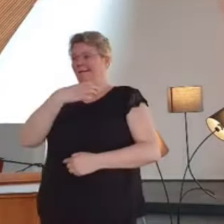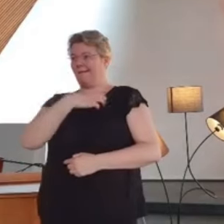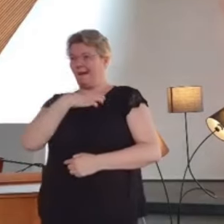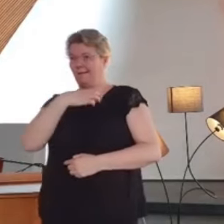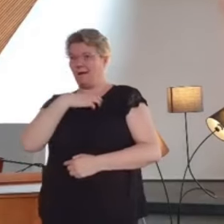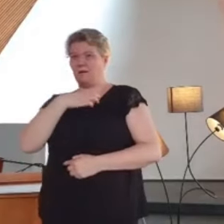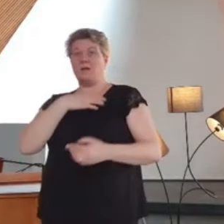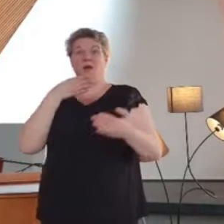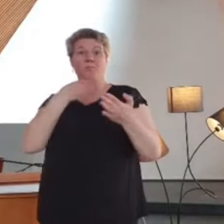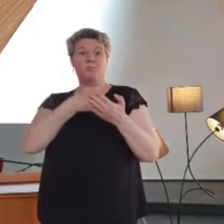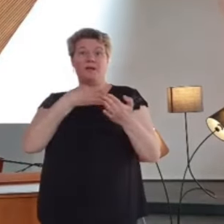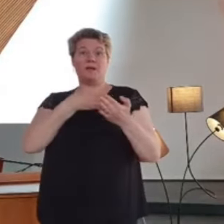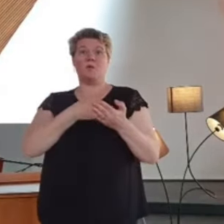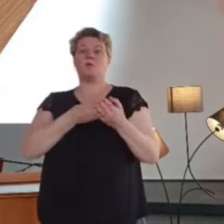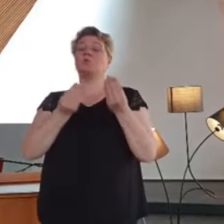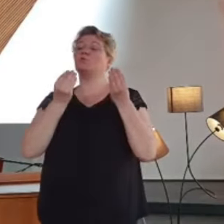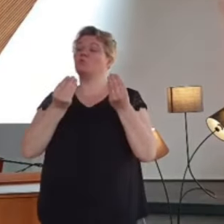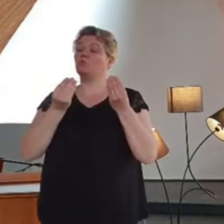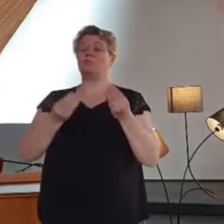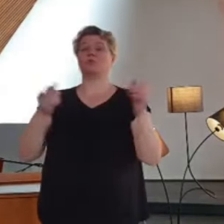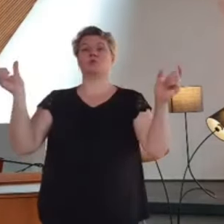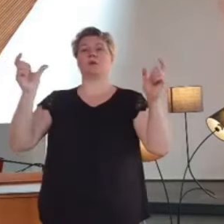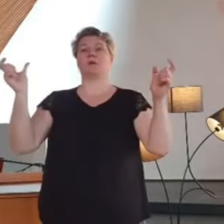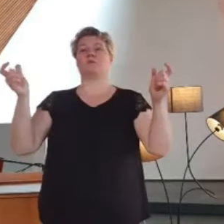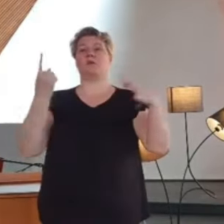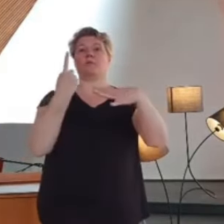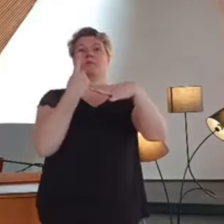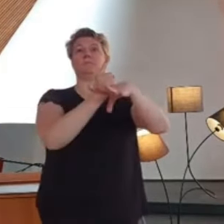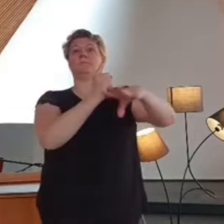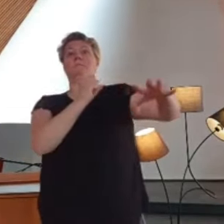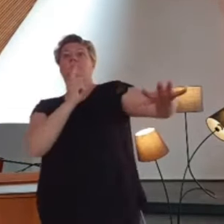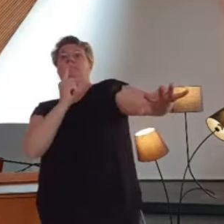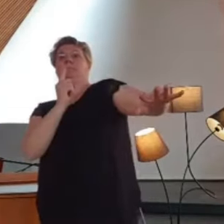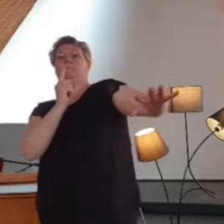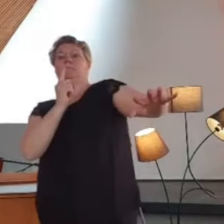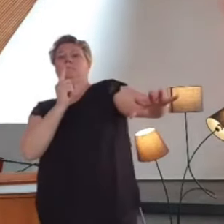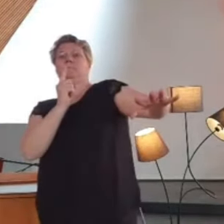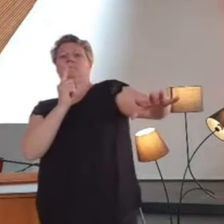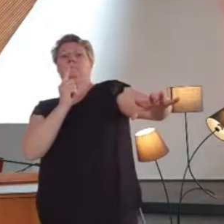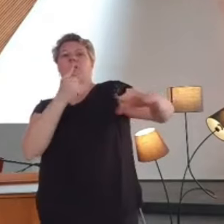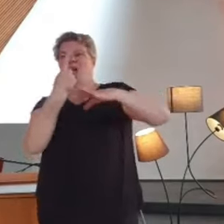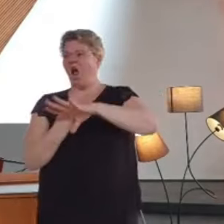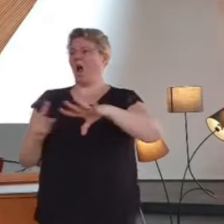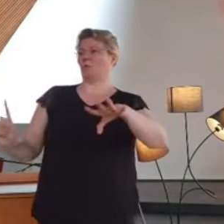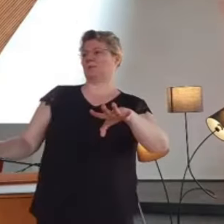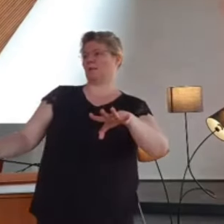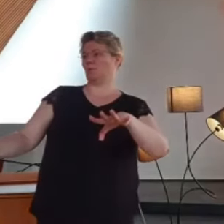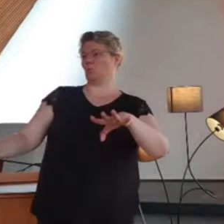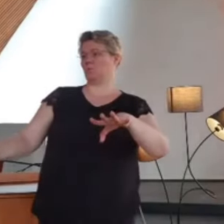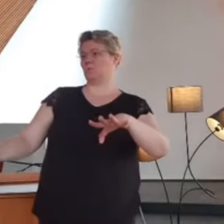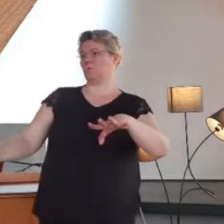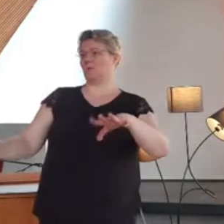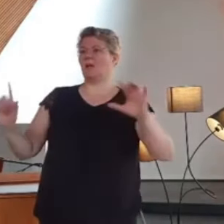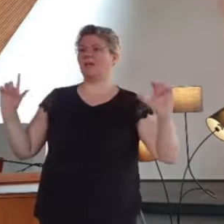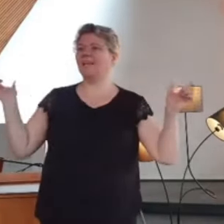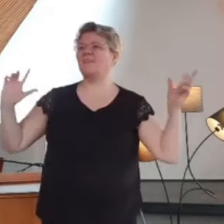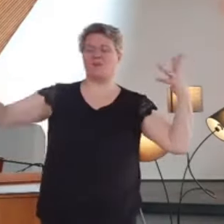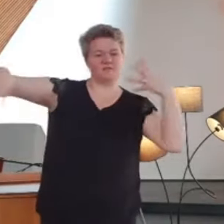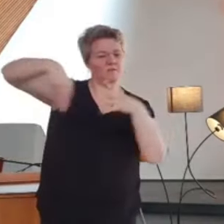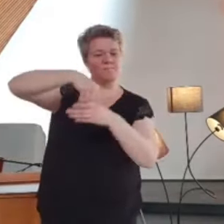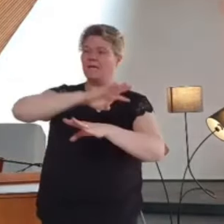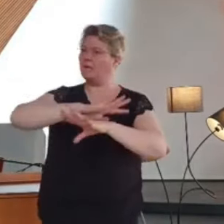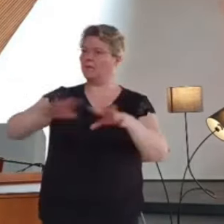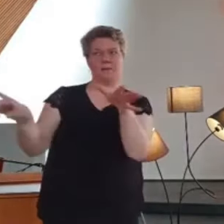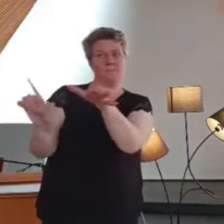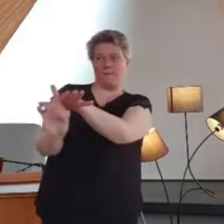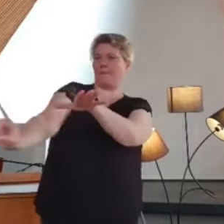allermeisten Fällen zu massiven Ausgrenzungen geführt haben. Und zwar in einer wortwörtlichen Fassung oder